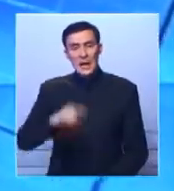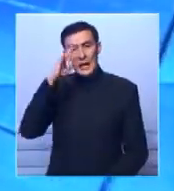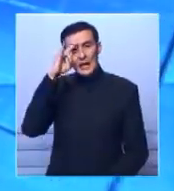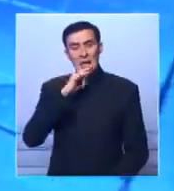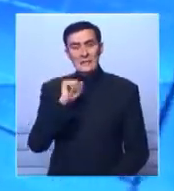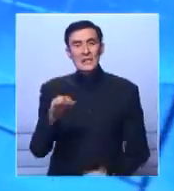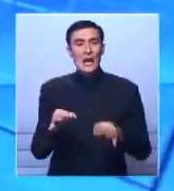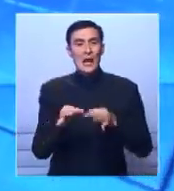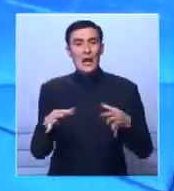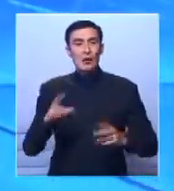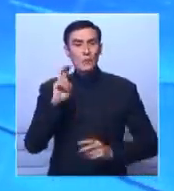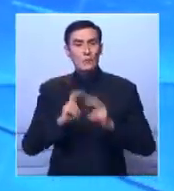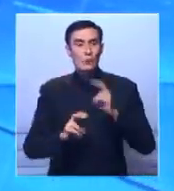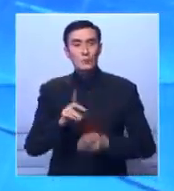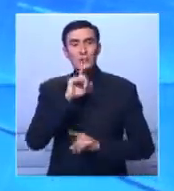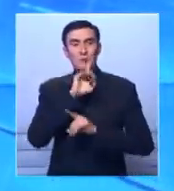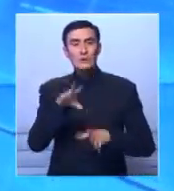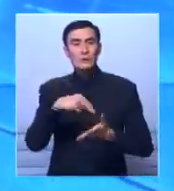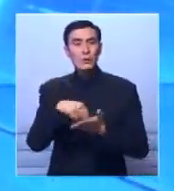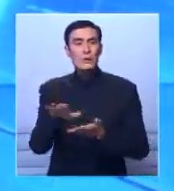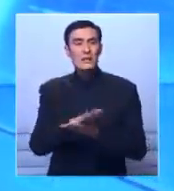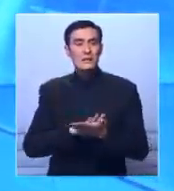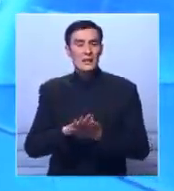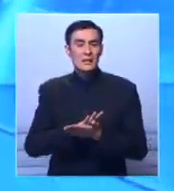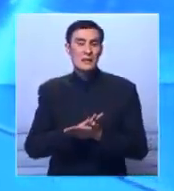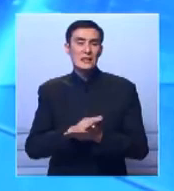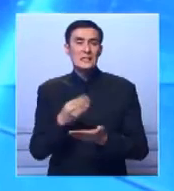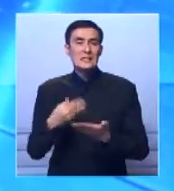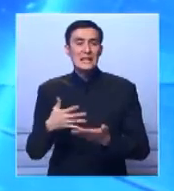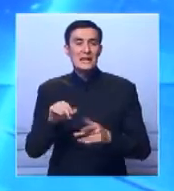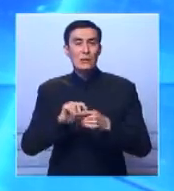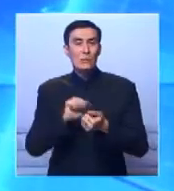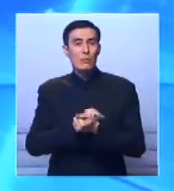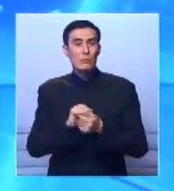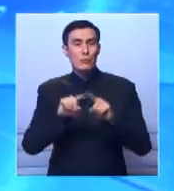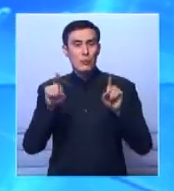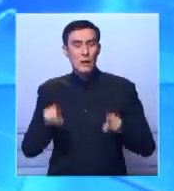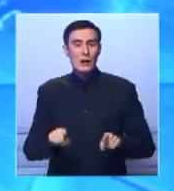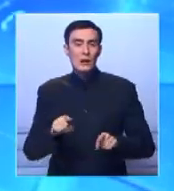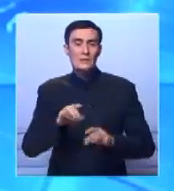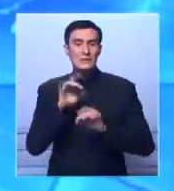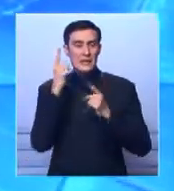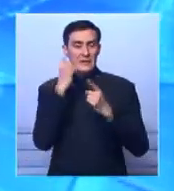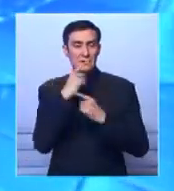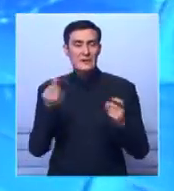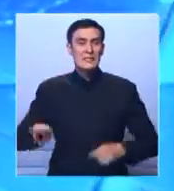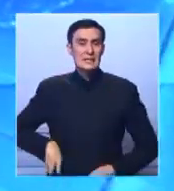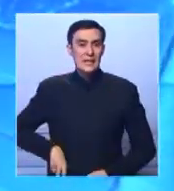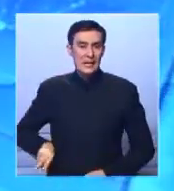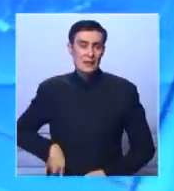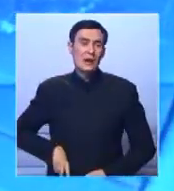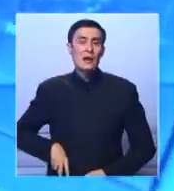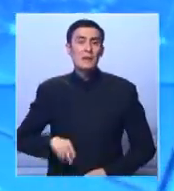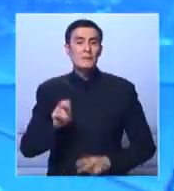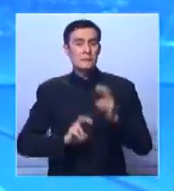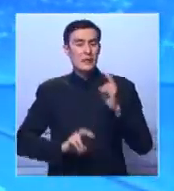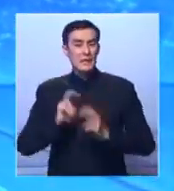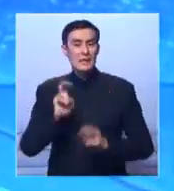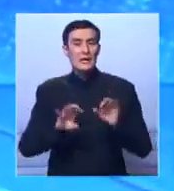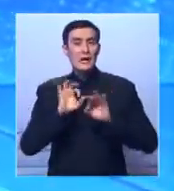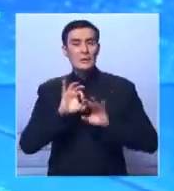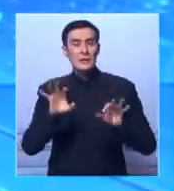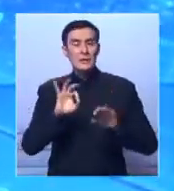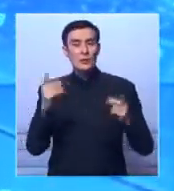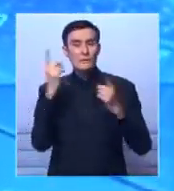«Казатомпром» не заинтересован в покупке каких-либо активов за рубежом. Об этом заявил главный директор по производству топливно-ядерному циклу предприятия,